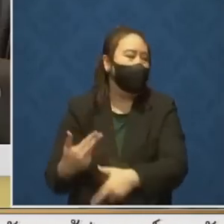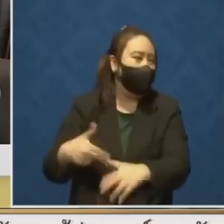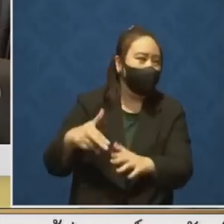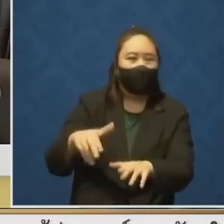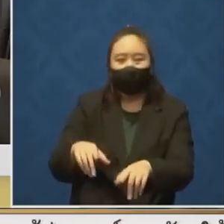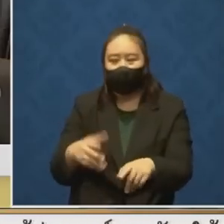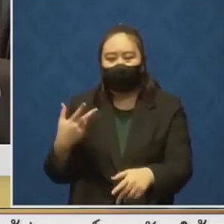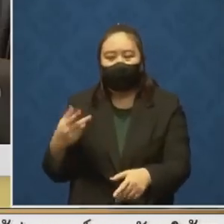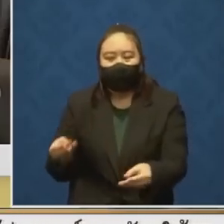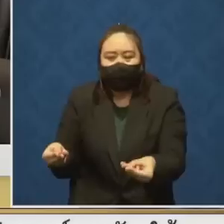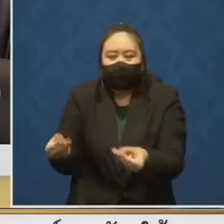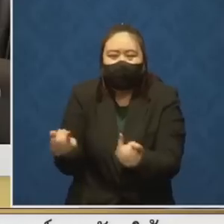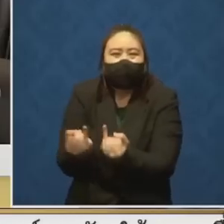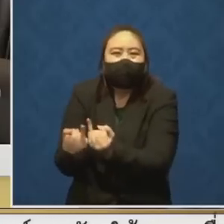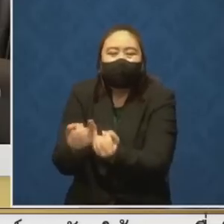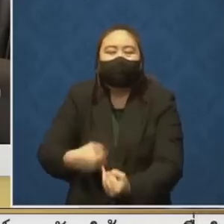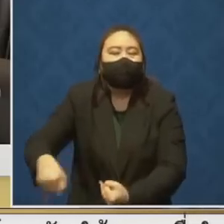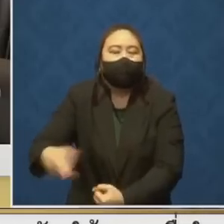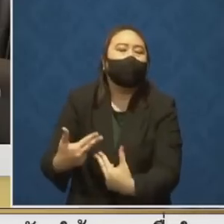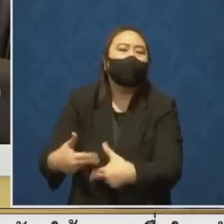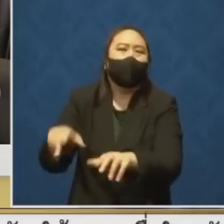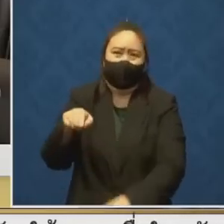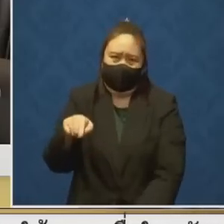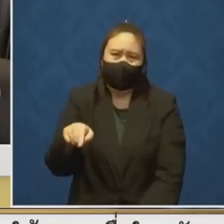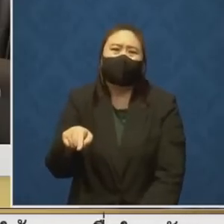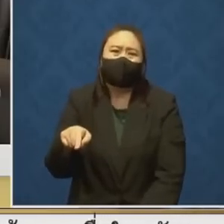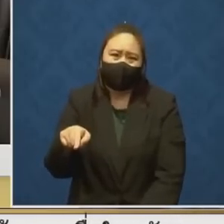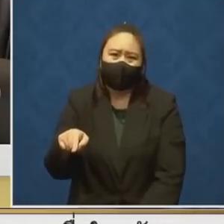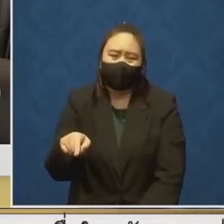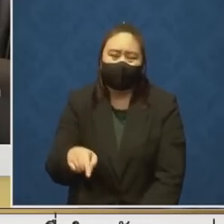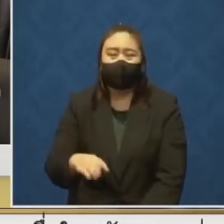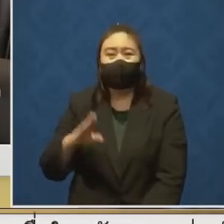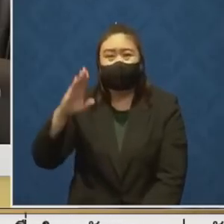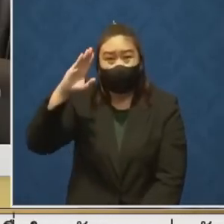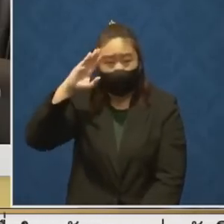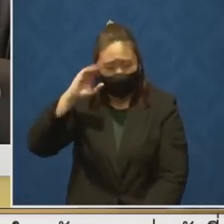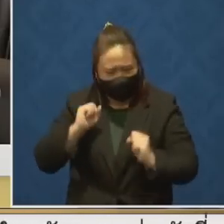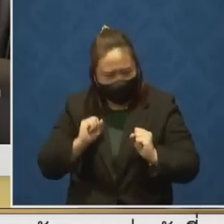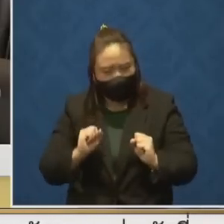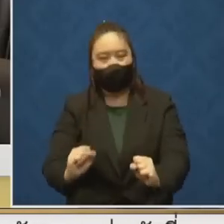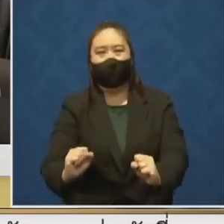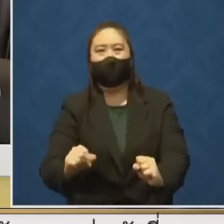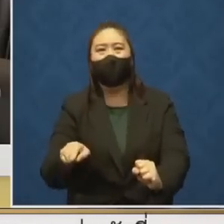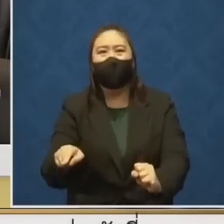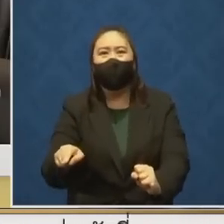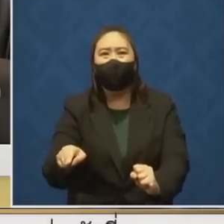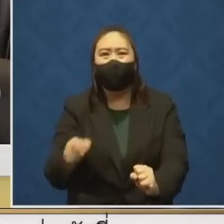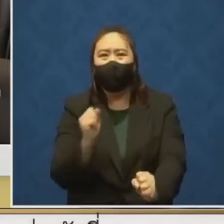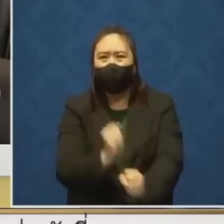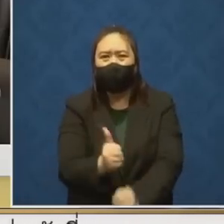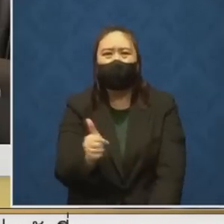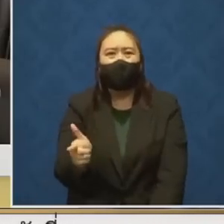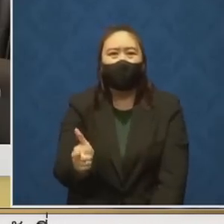ให้พวกพองกองทัพย่ามใจอย่างไรถึงได้กำเริ่บเสริบสาร